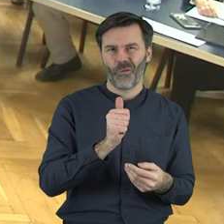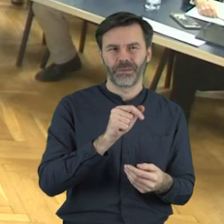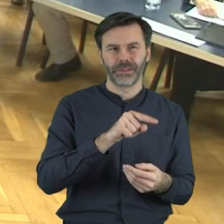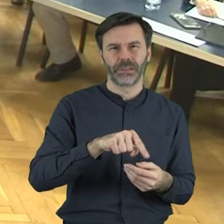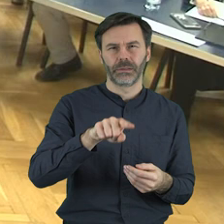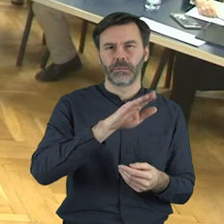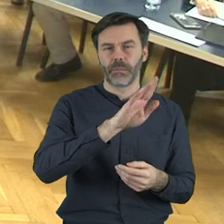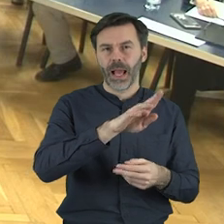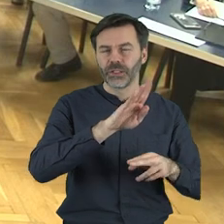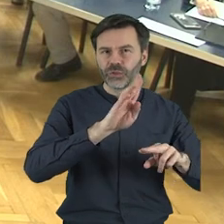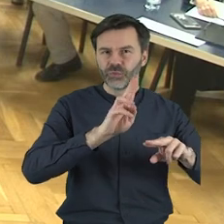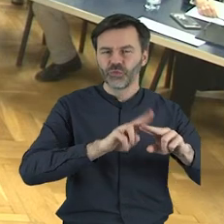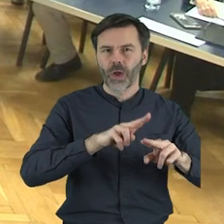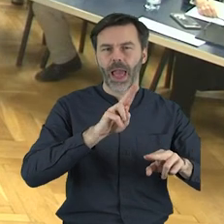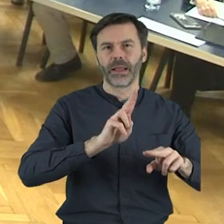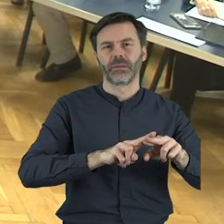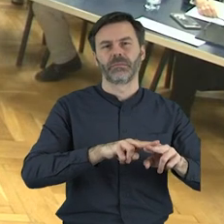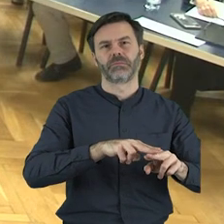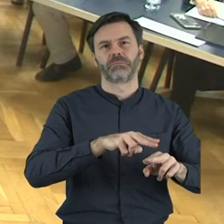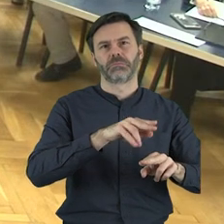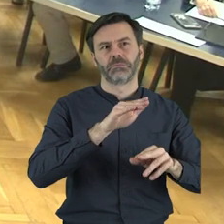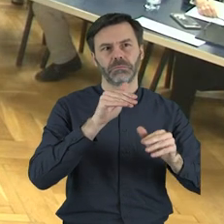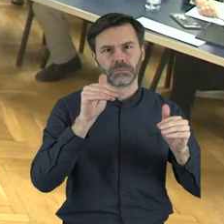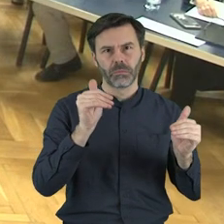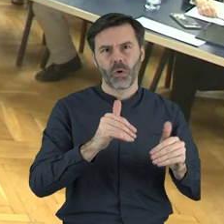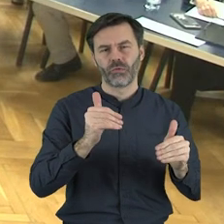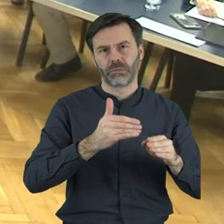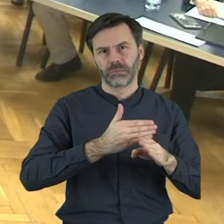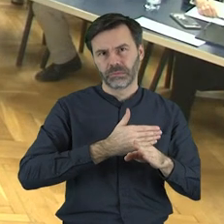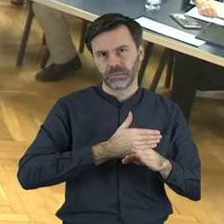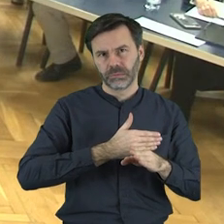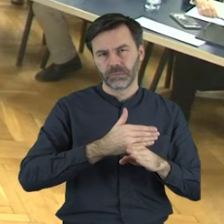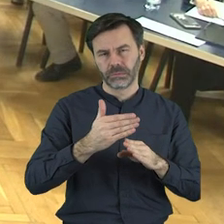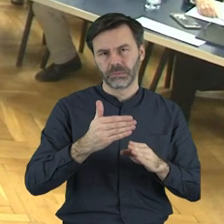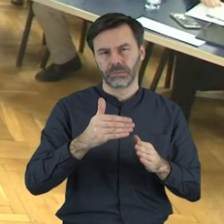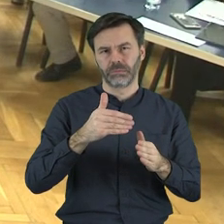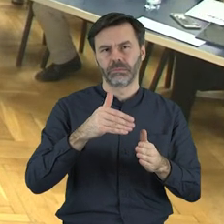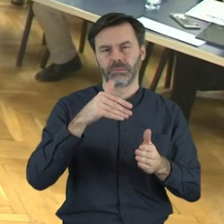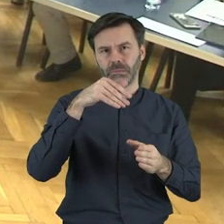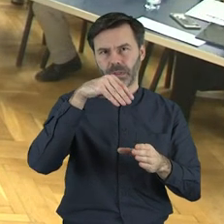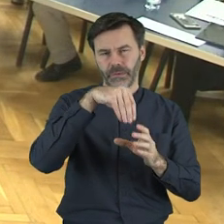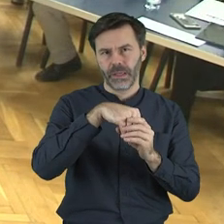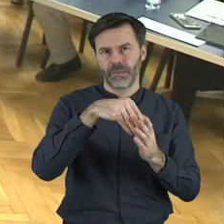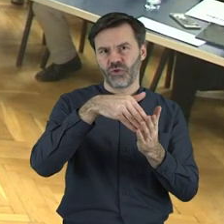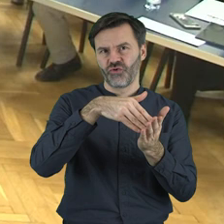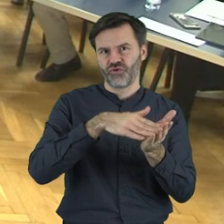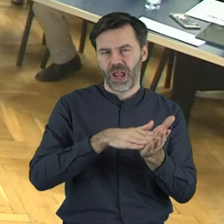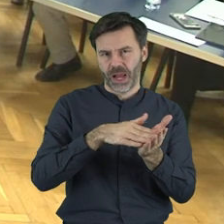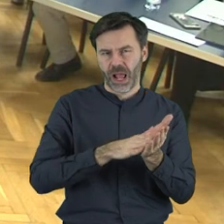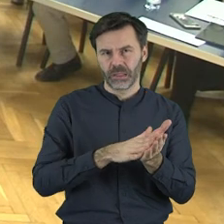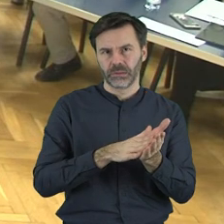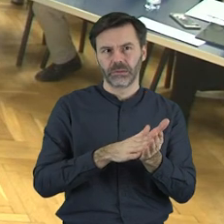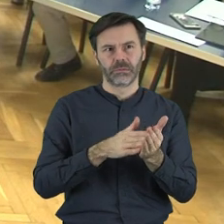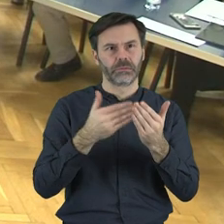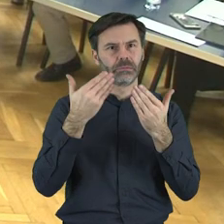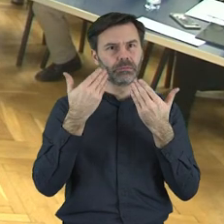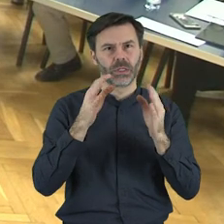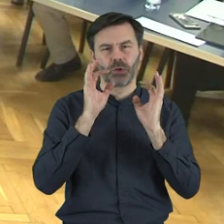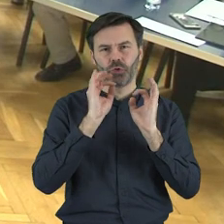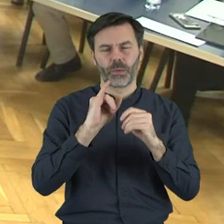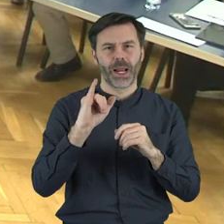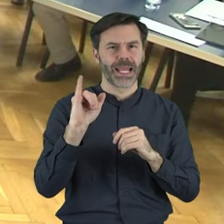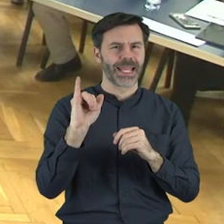wchodząc do Sieradza gwarantował odpowiednią jakość wykonywania tych usług,